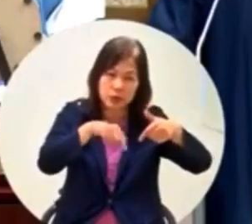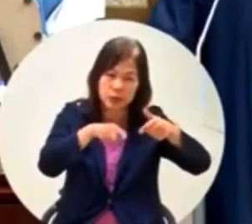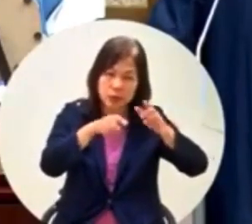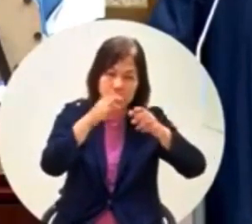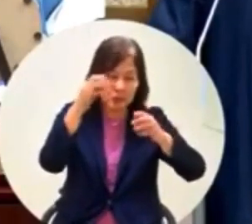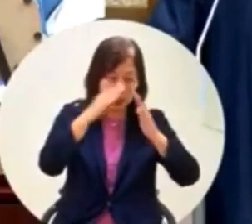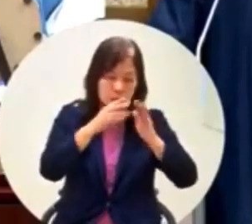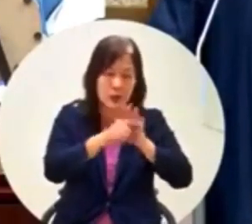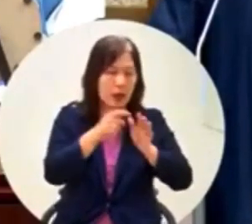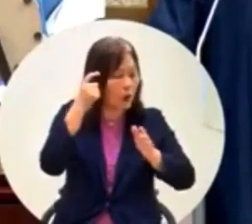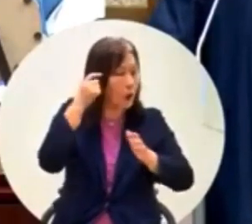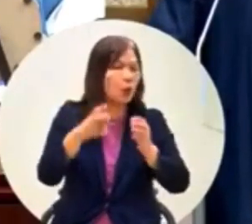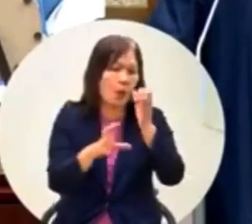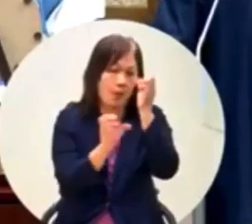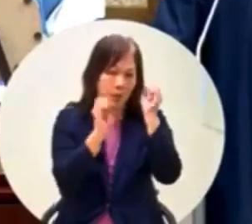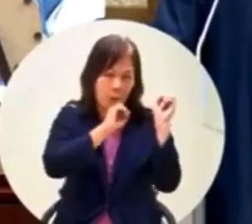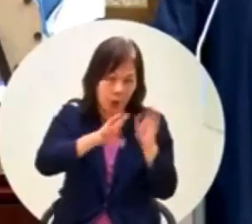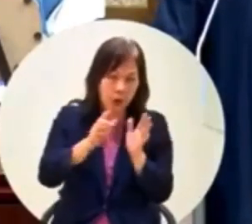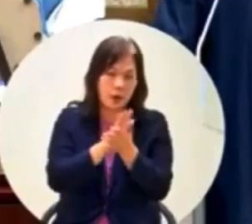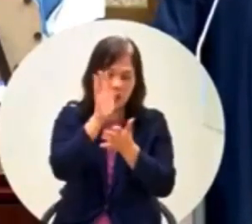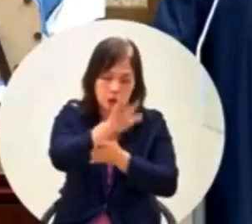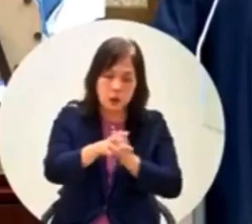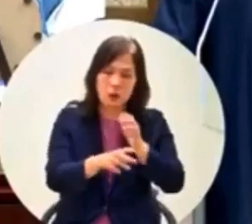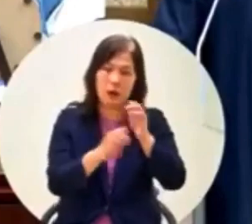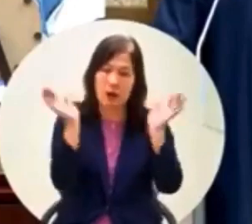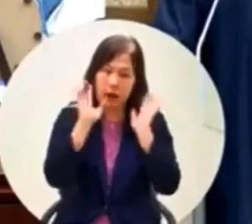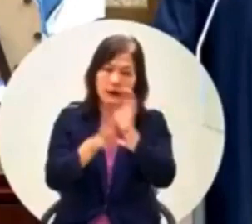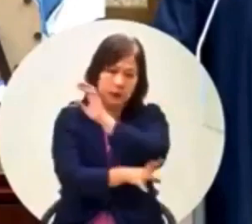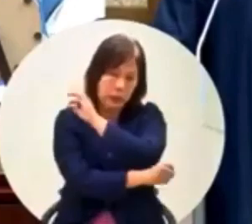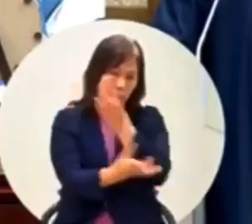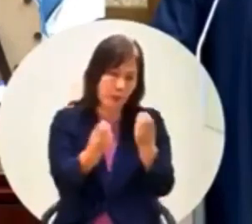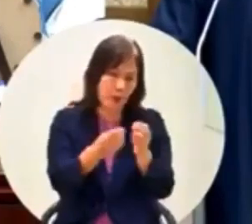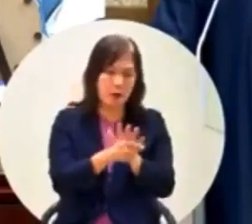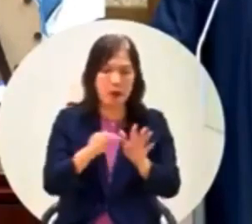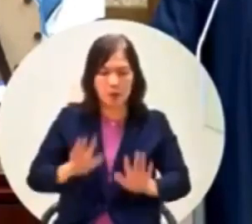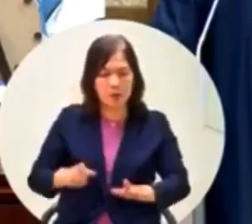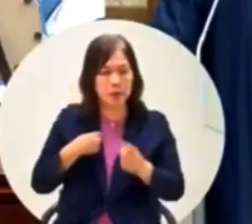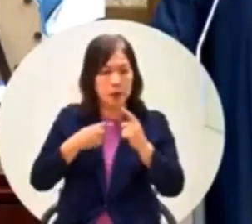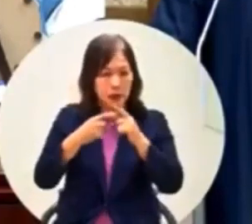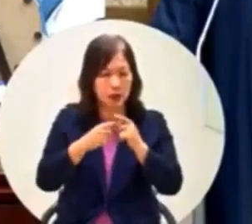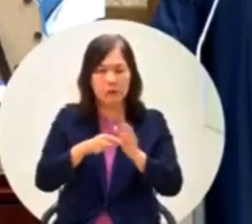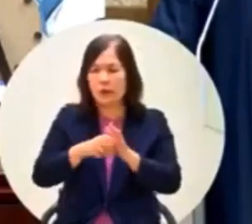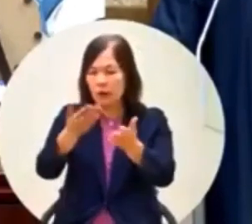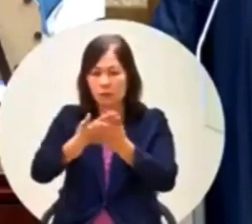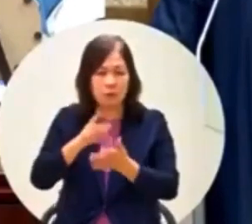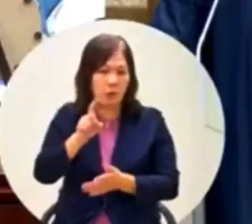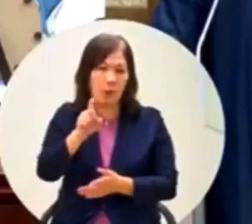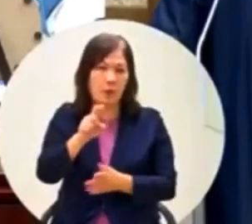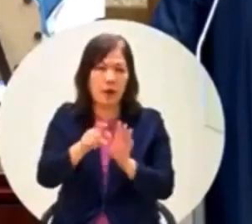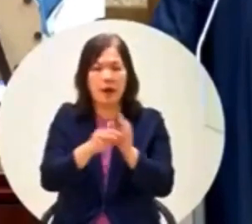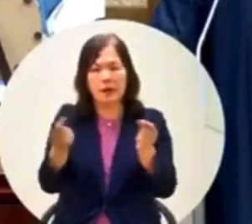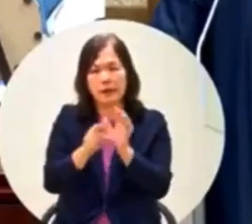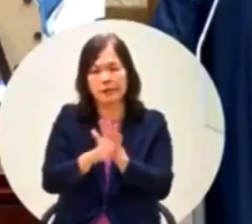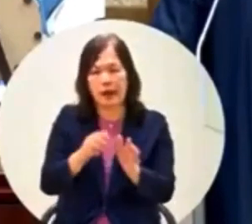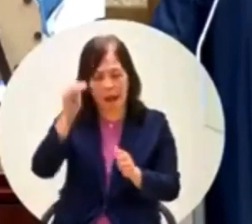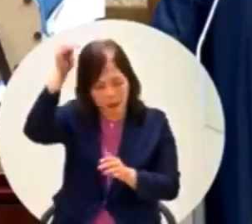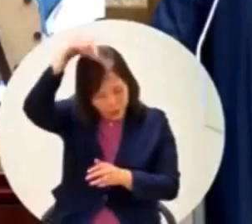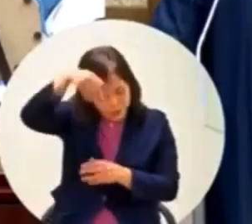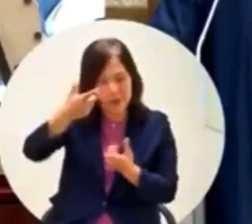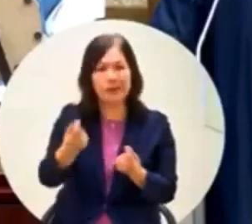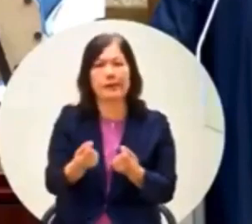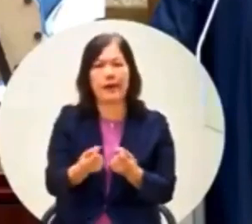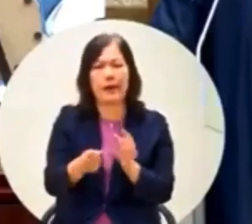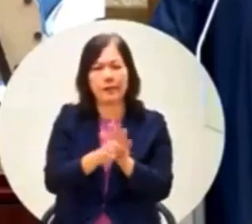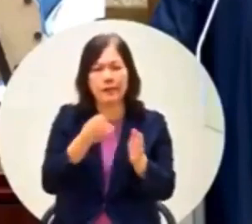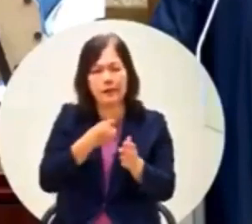没有一个根。也许我们这一代人不见得让现代人能够接受，觉得我们是老八股，好像我们已经过